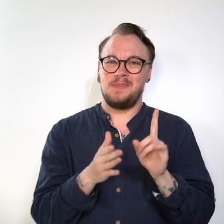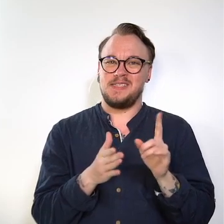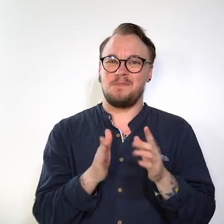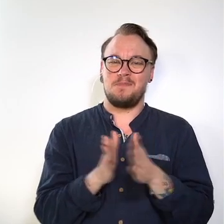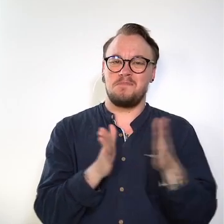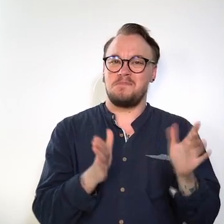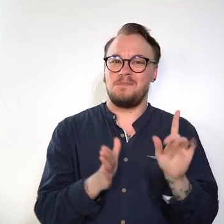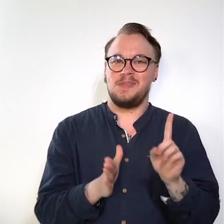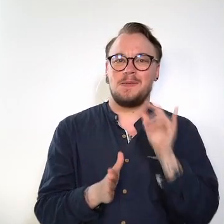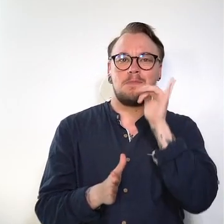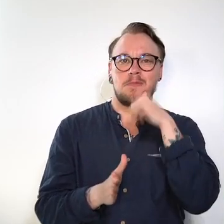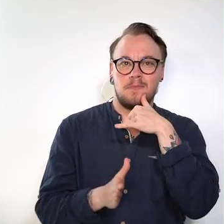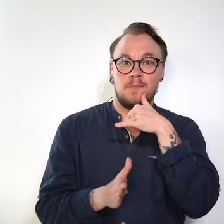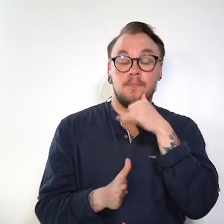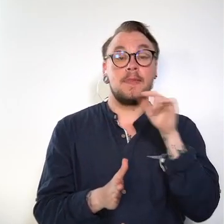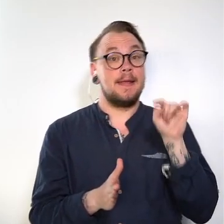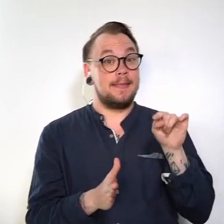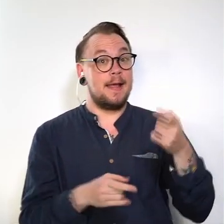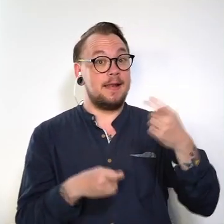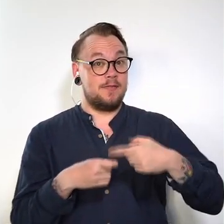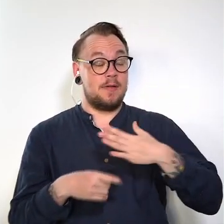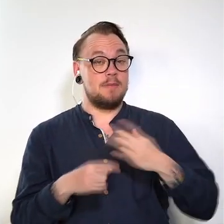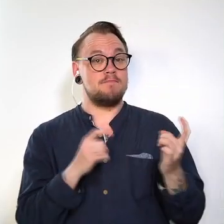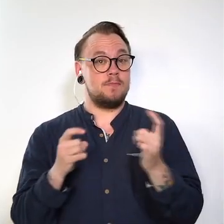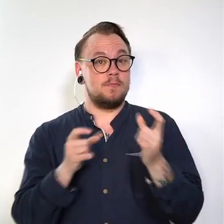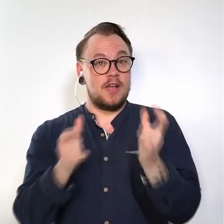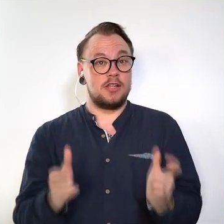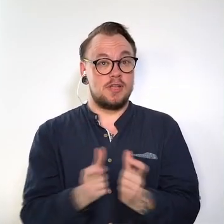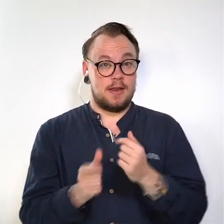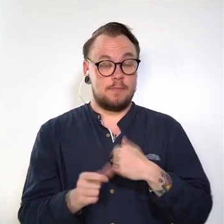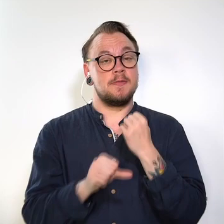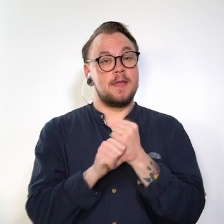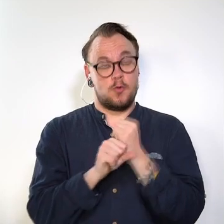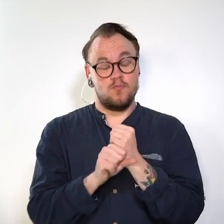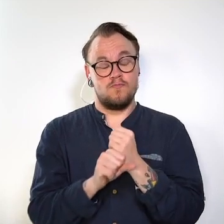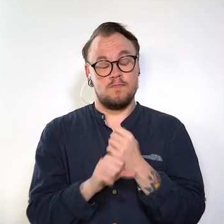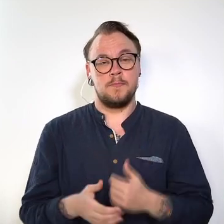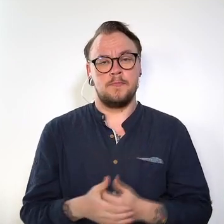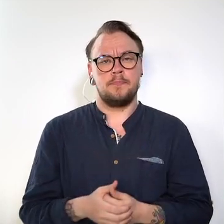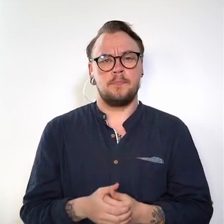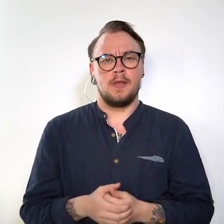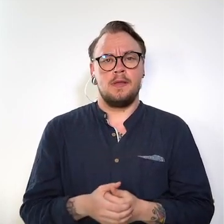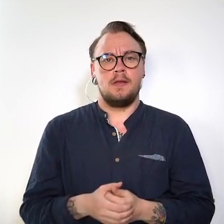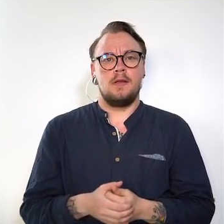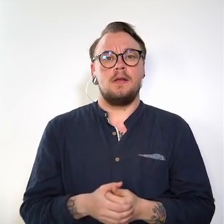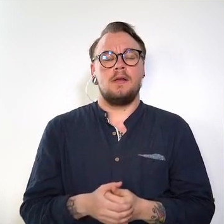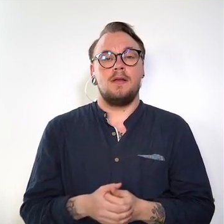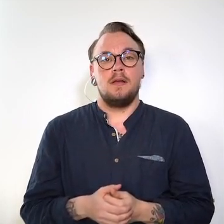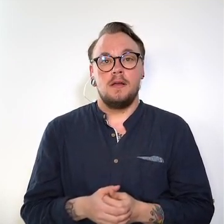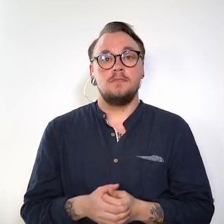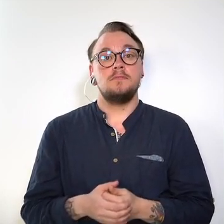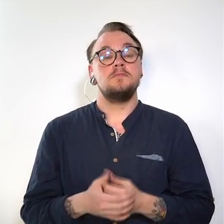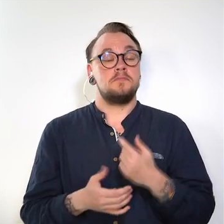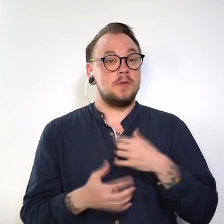Yhdysvaltain psykoanalyyttikkoyhdistyksen asiantuntijoiden kanssa. Ja mä olin heidän